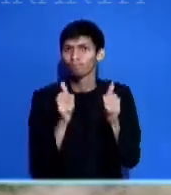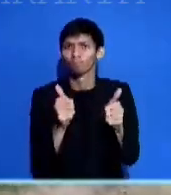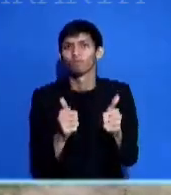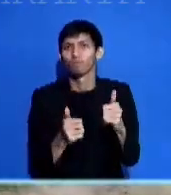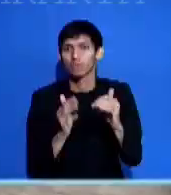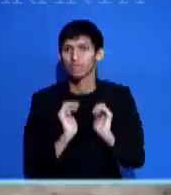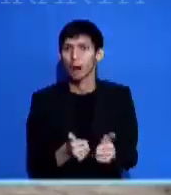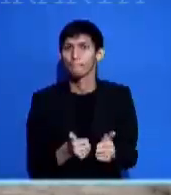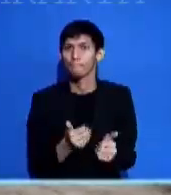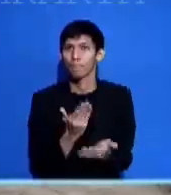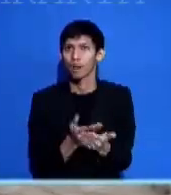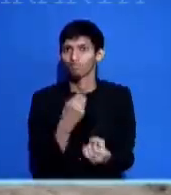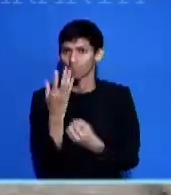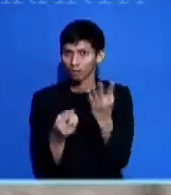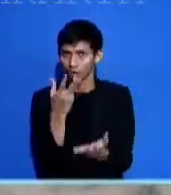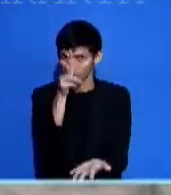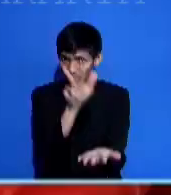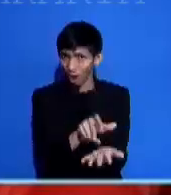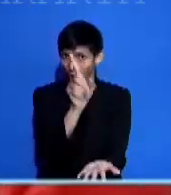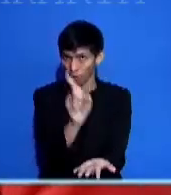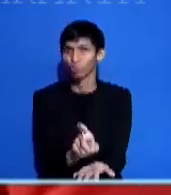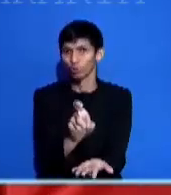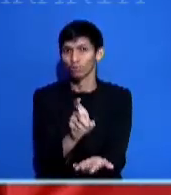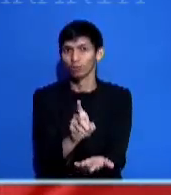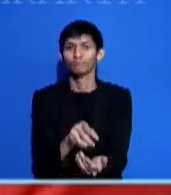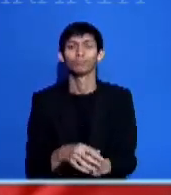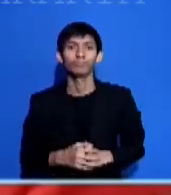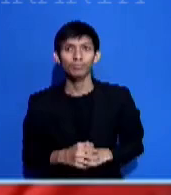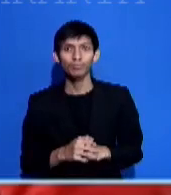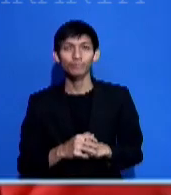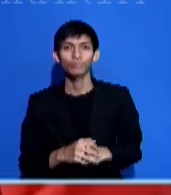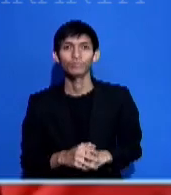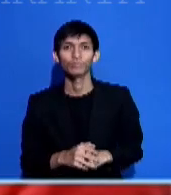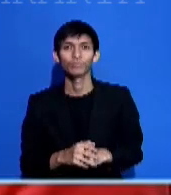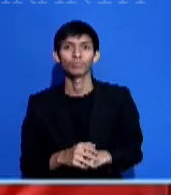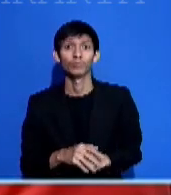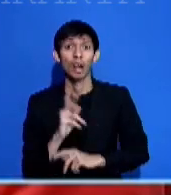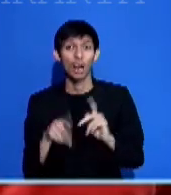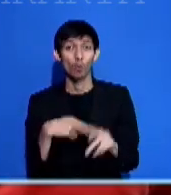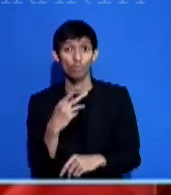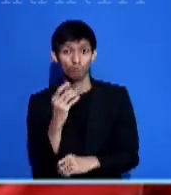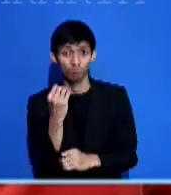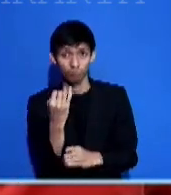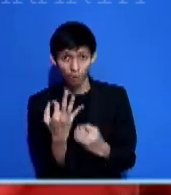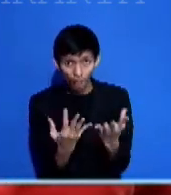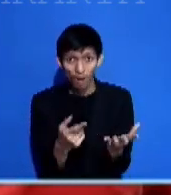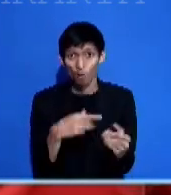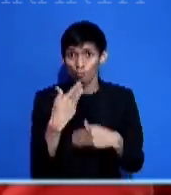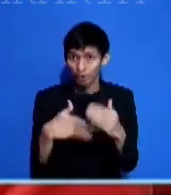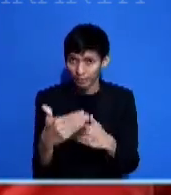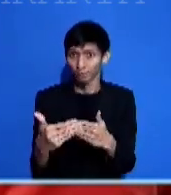siap diminta keterangan suara itu sah atau tidak. Ya, bicara soal penghitung terkait dengan soal prosedur tata